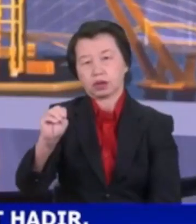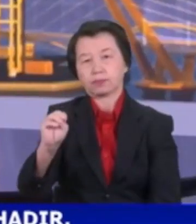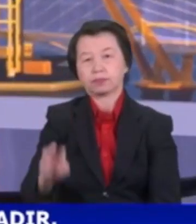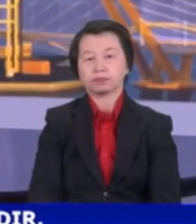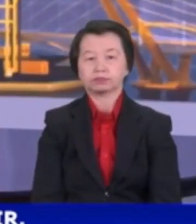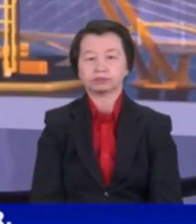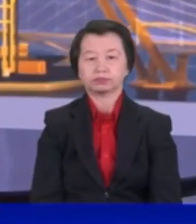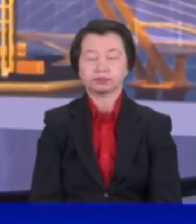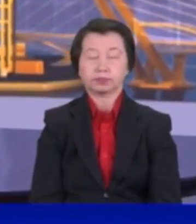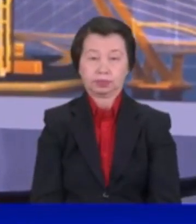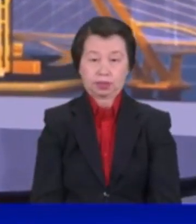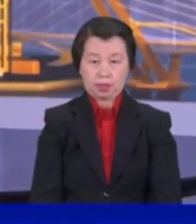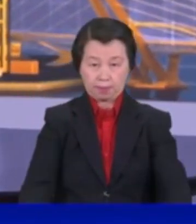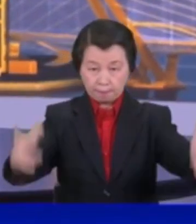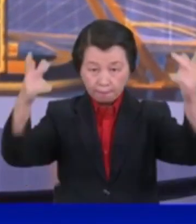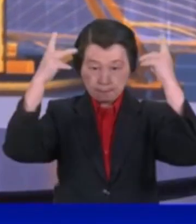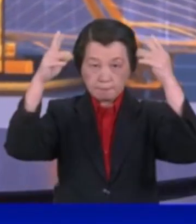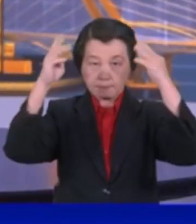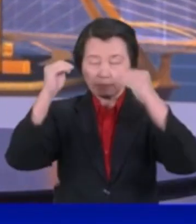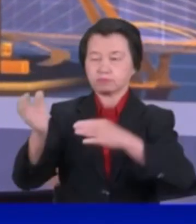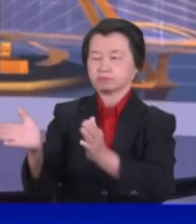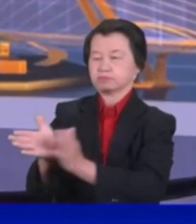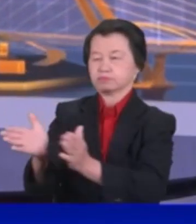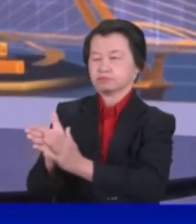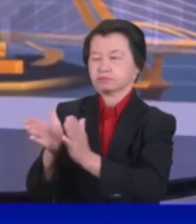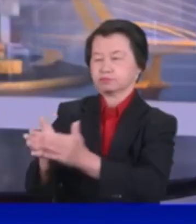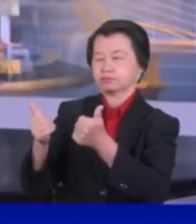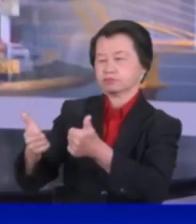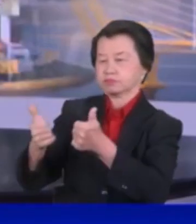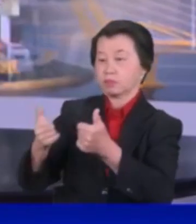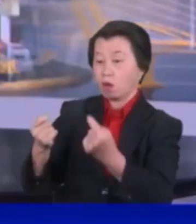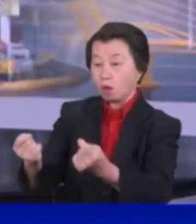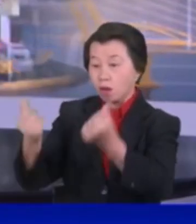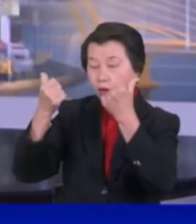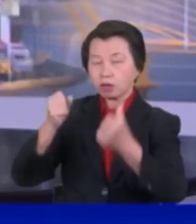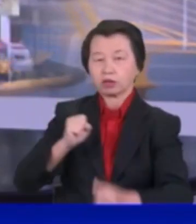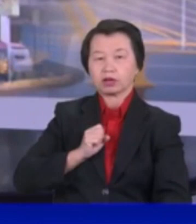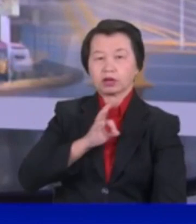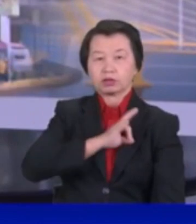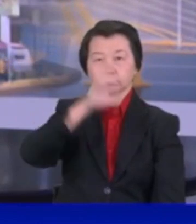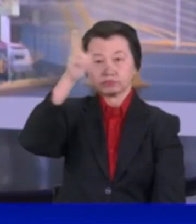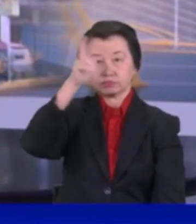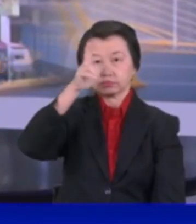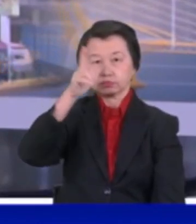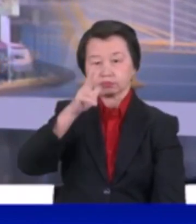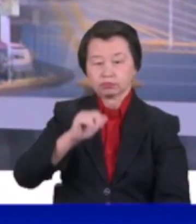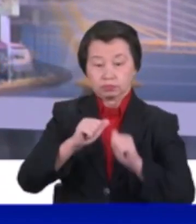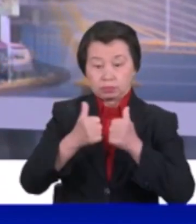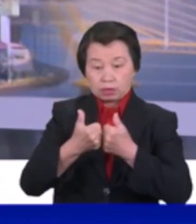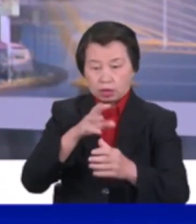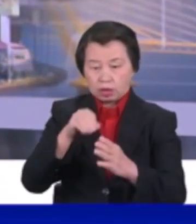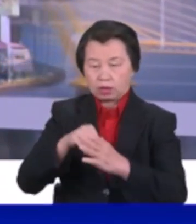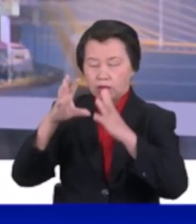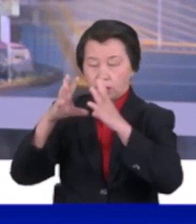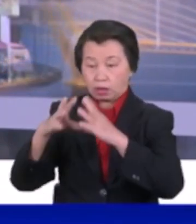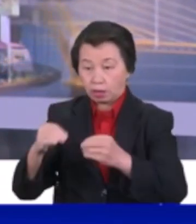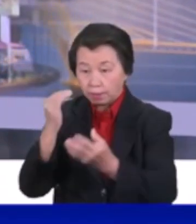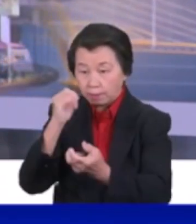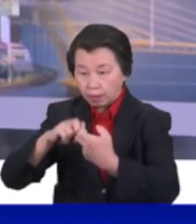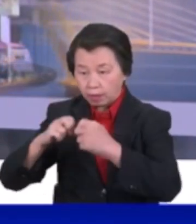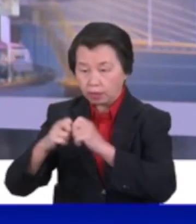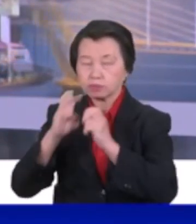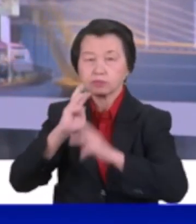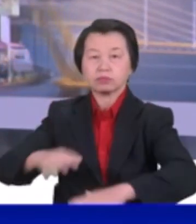baik saudara dalam hari itu Perdana Menteri memuji kecakapan serta kepantasan penjabat awam dan agensi terlibat dalam menangani bencana